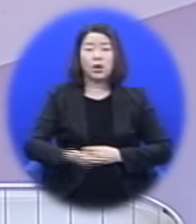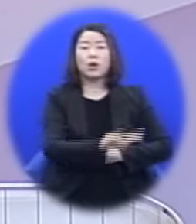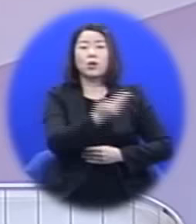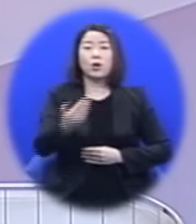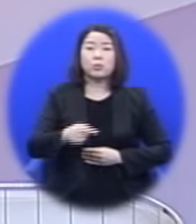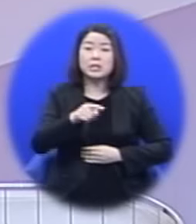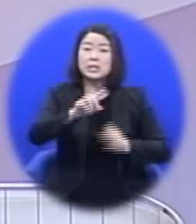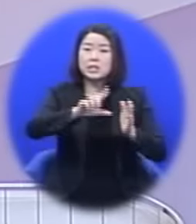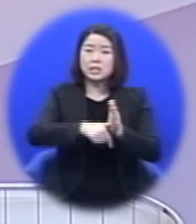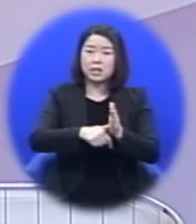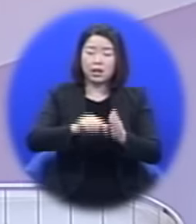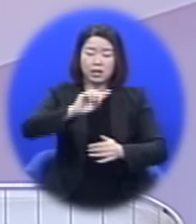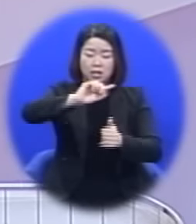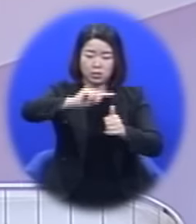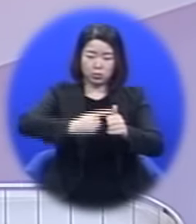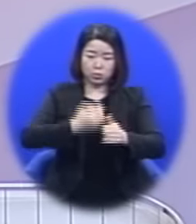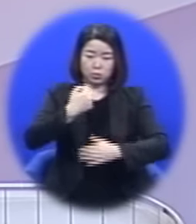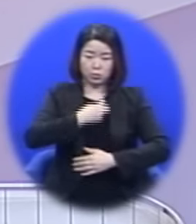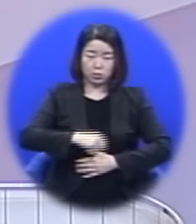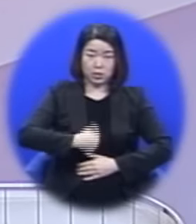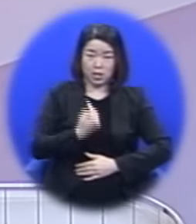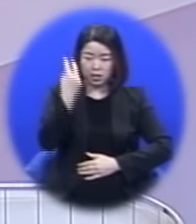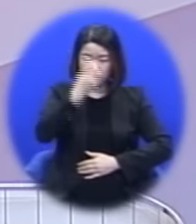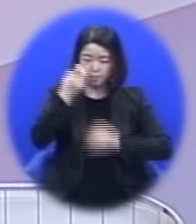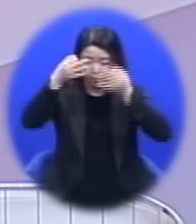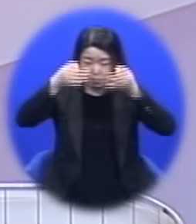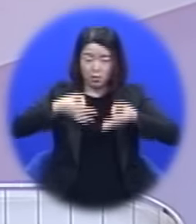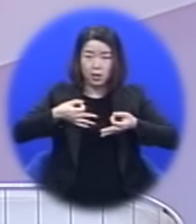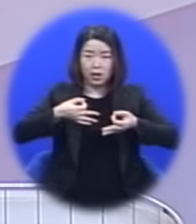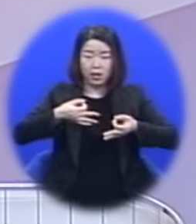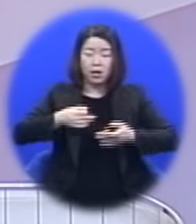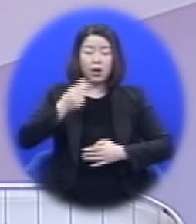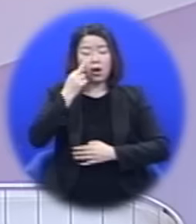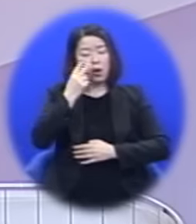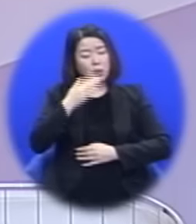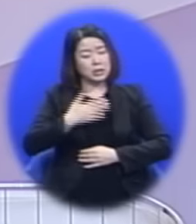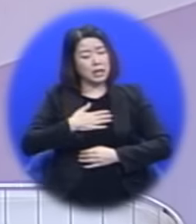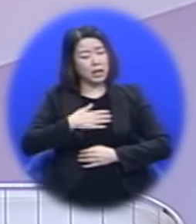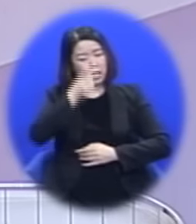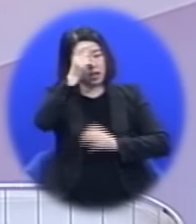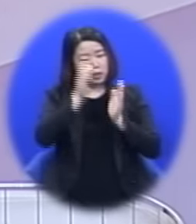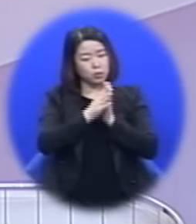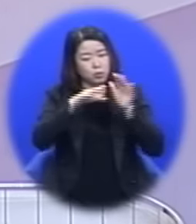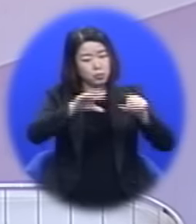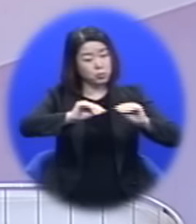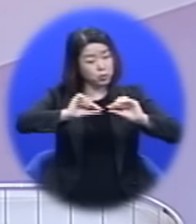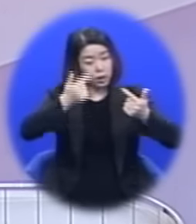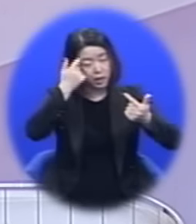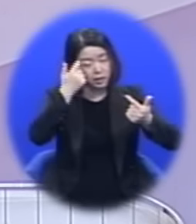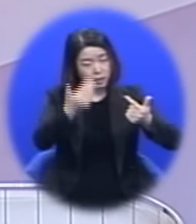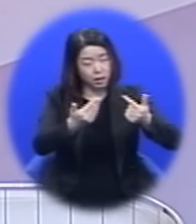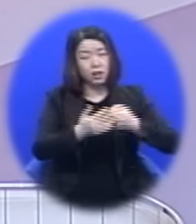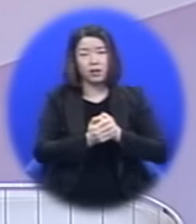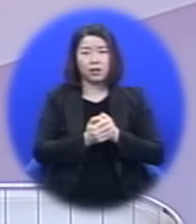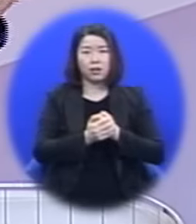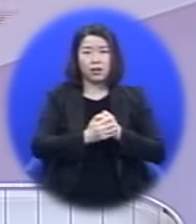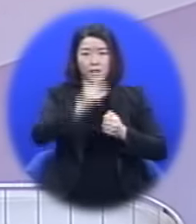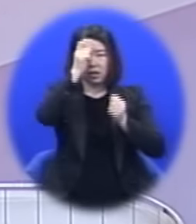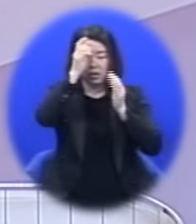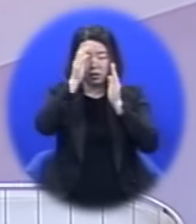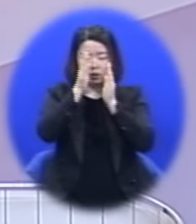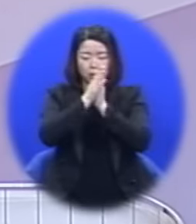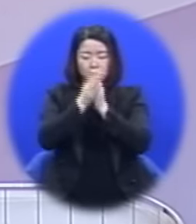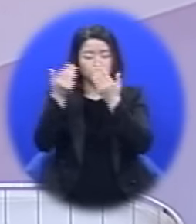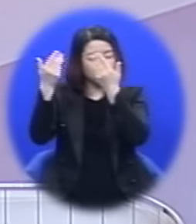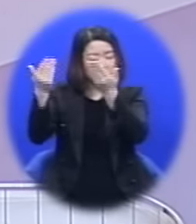시간 스스로를 살펴보셔야 돼요. 내가 혹시 기도를 그친 건 아닌가? 기도를 그친 게